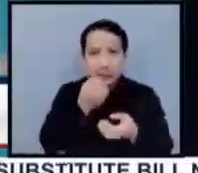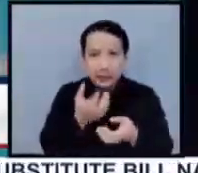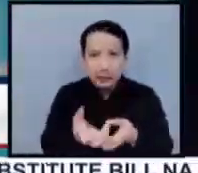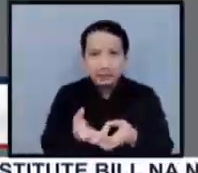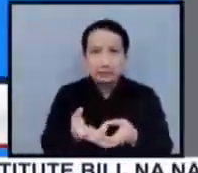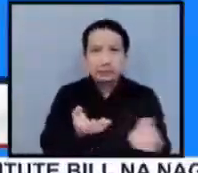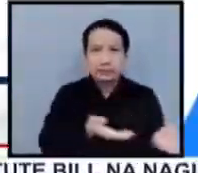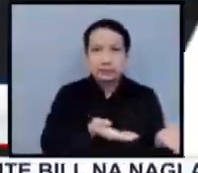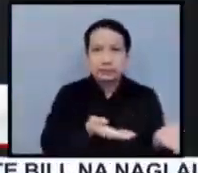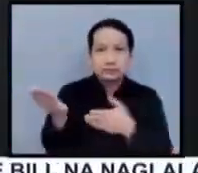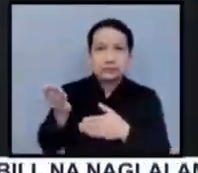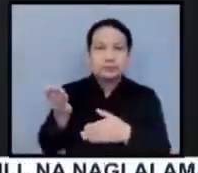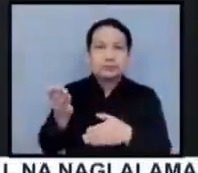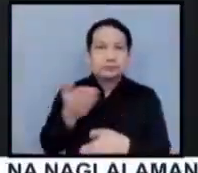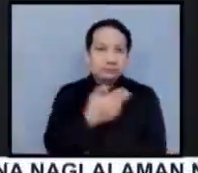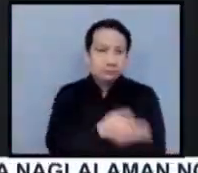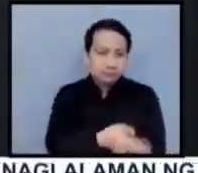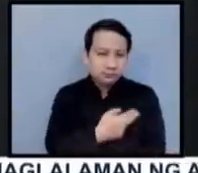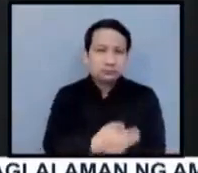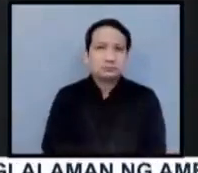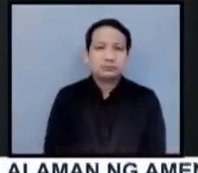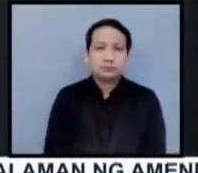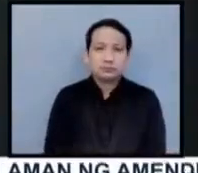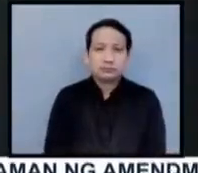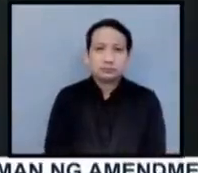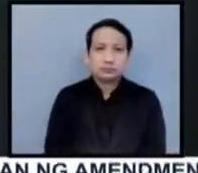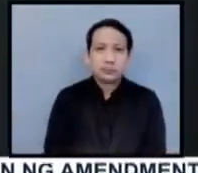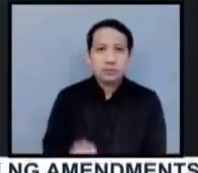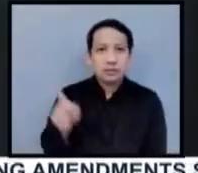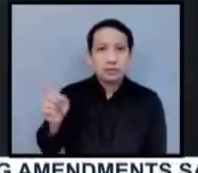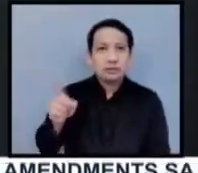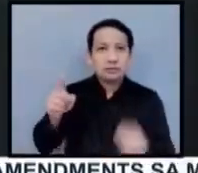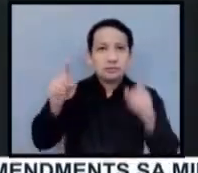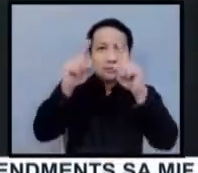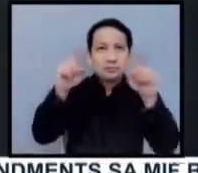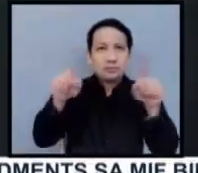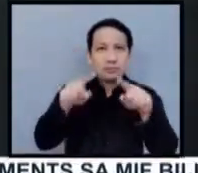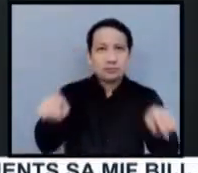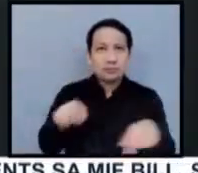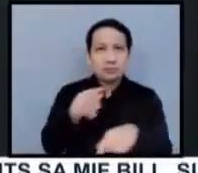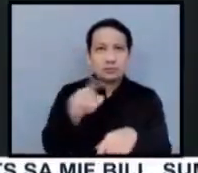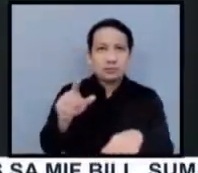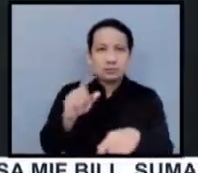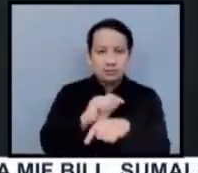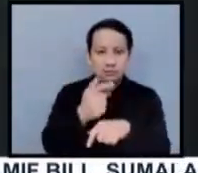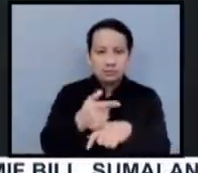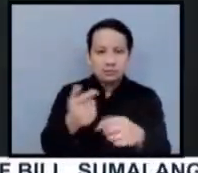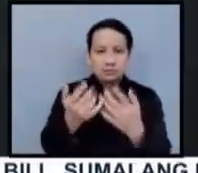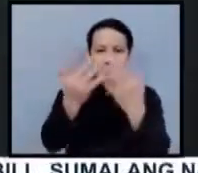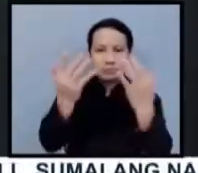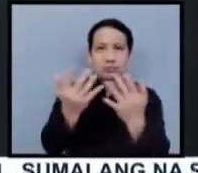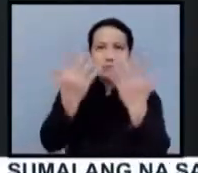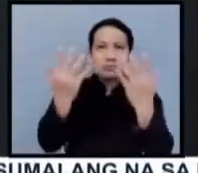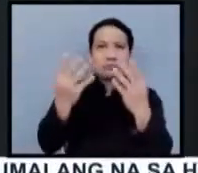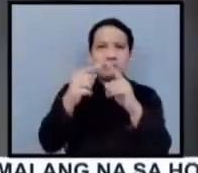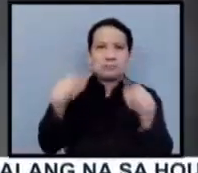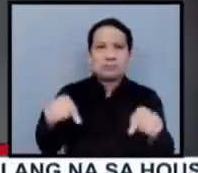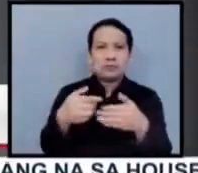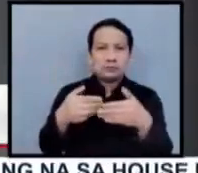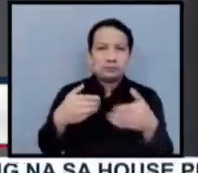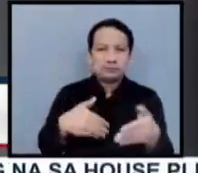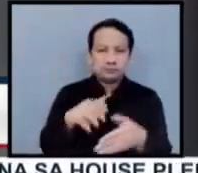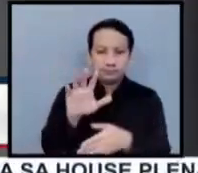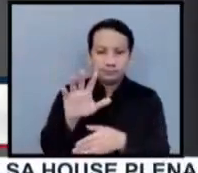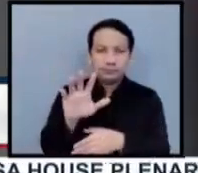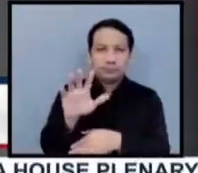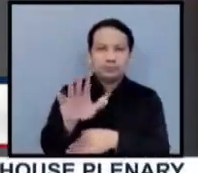isinugod sa ospital. Naglayab naman ang Christmas tree na ito sa isang mall sa Taguig City. Nagsimula itong masunog bago mag-alas 5 ng hapon